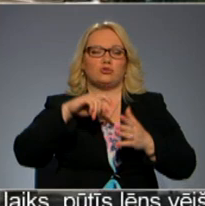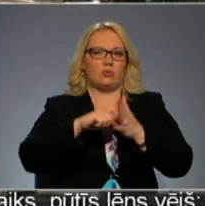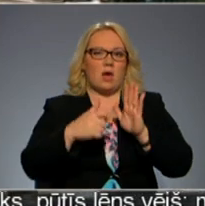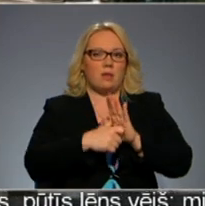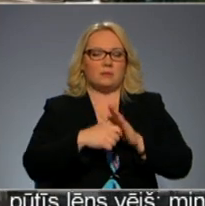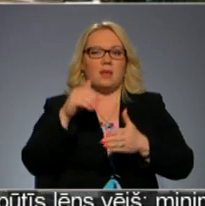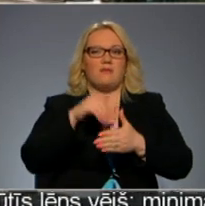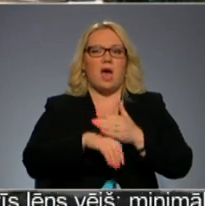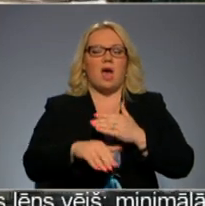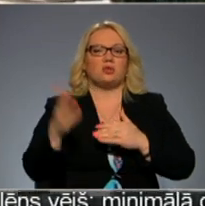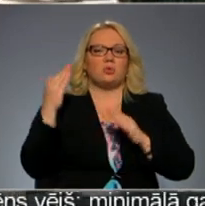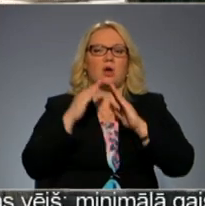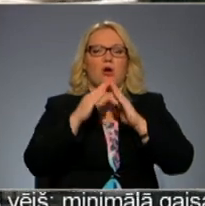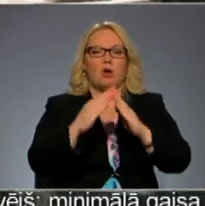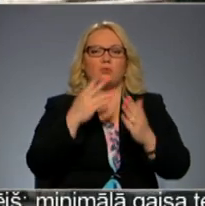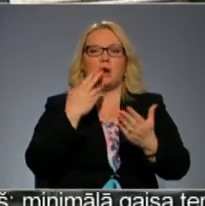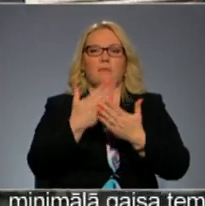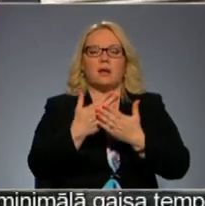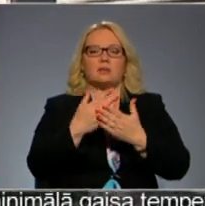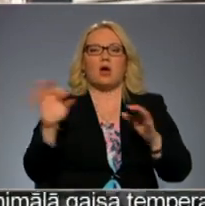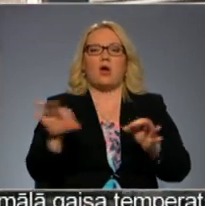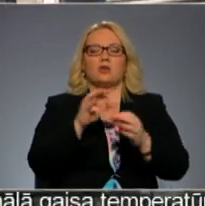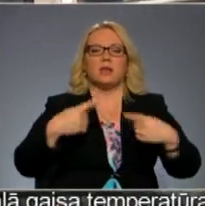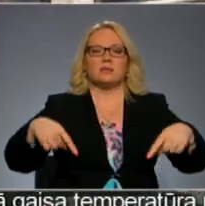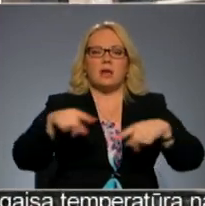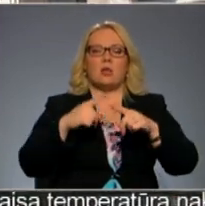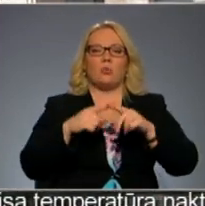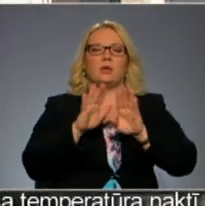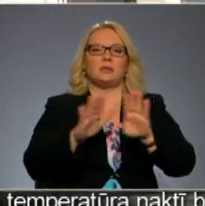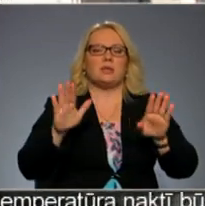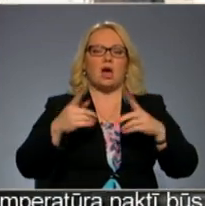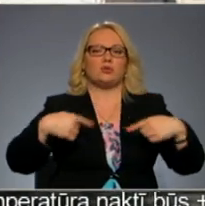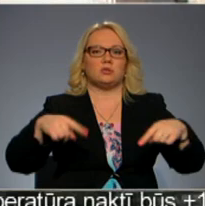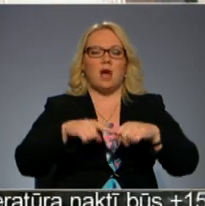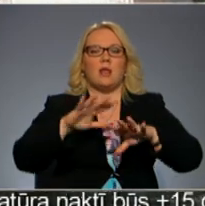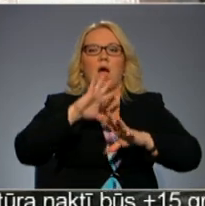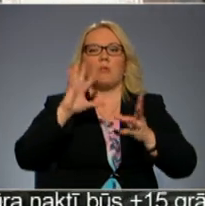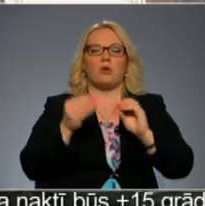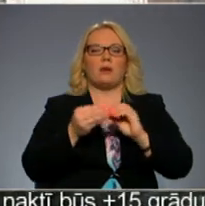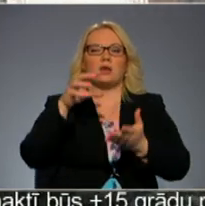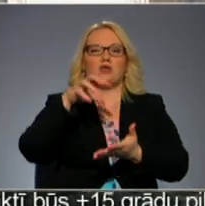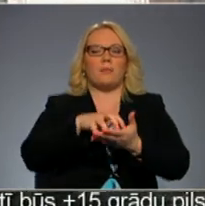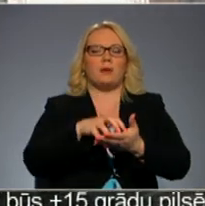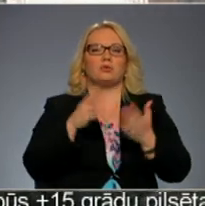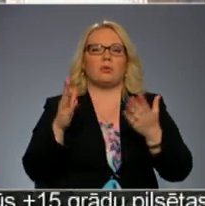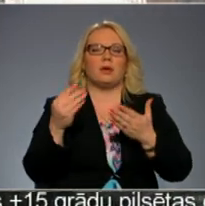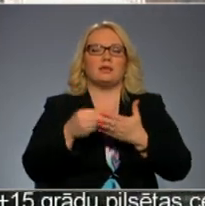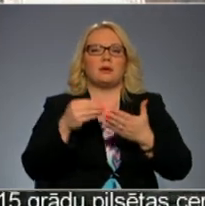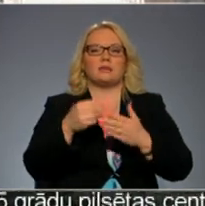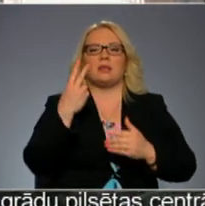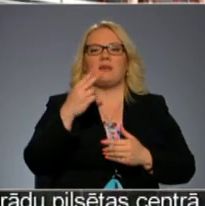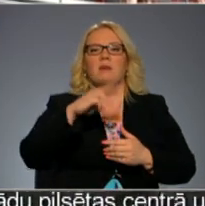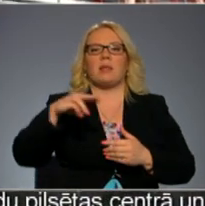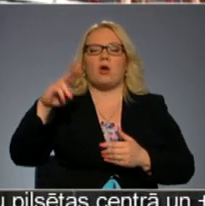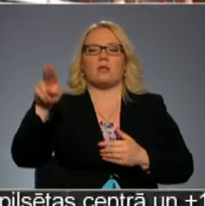bet vēsturiskajā korpusā paredzēta koncertu zāli un izstāžu zāli. Apjomīgais objekts, kur izmaksas ir apmēram 2 miljoni